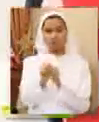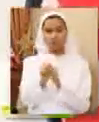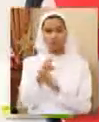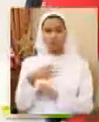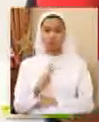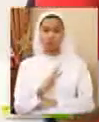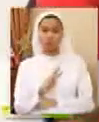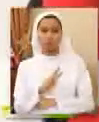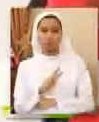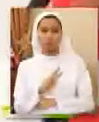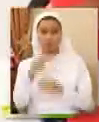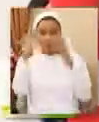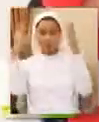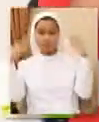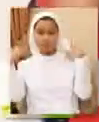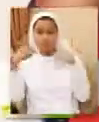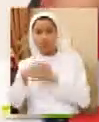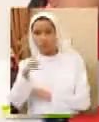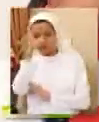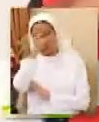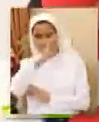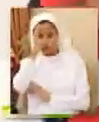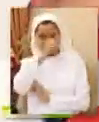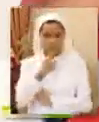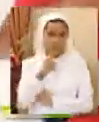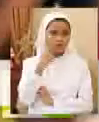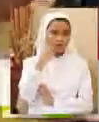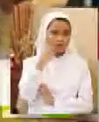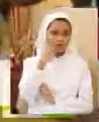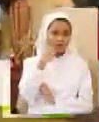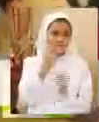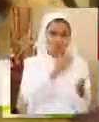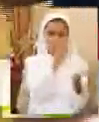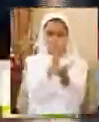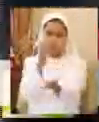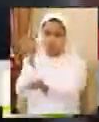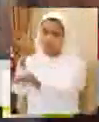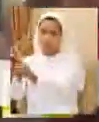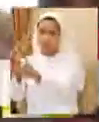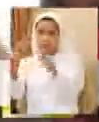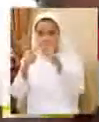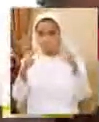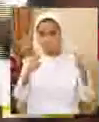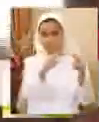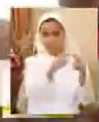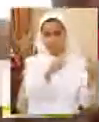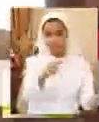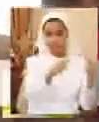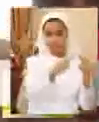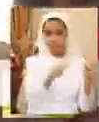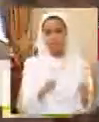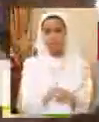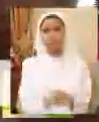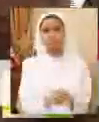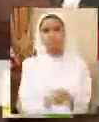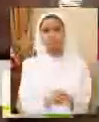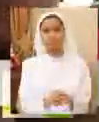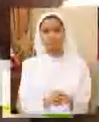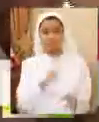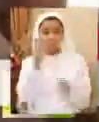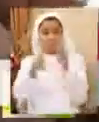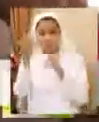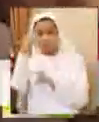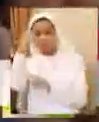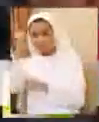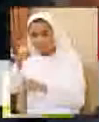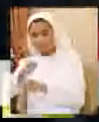dati po, nag-house to house kami. Hinahanap namin sila. Lalo na pagsimula yes. dito, kasi hindi pa nila alam na may mission for the deaf. Ang ginawa